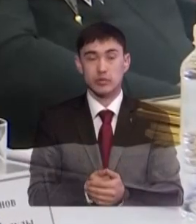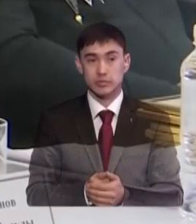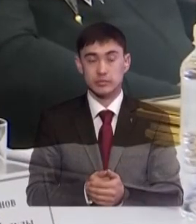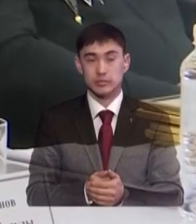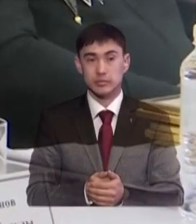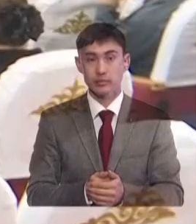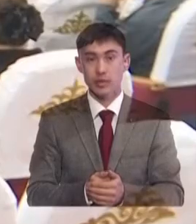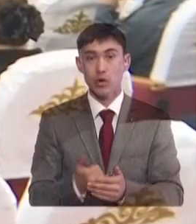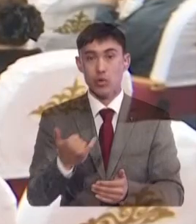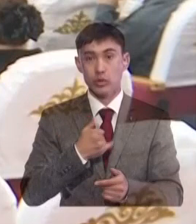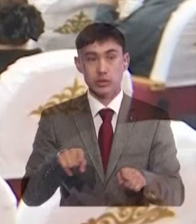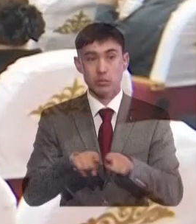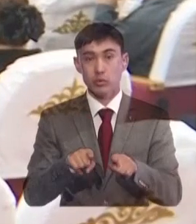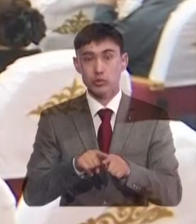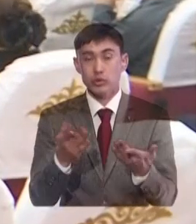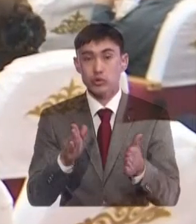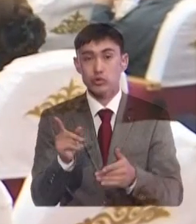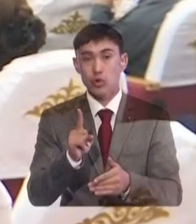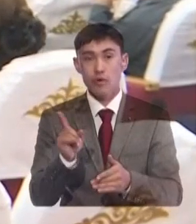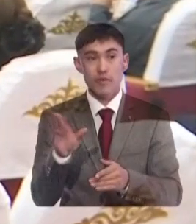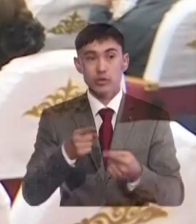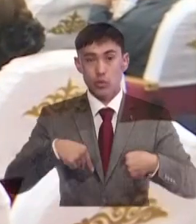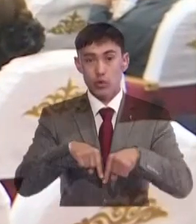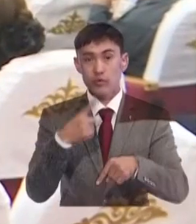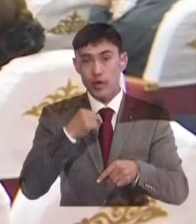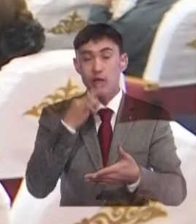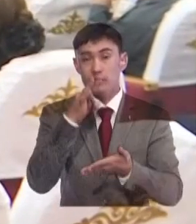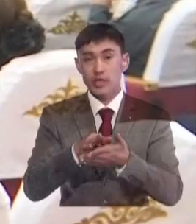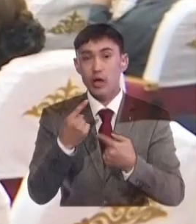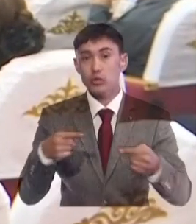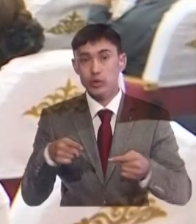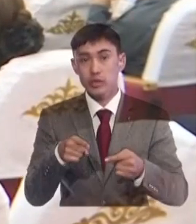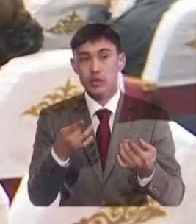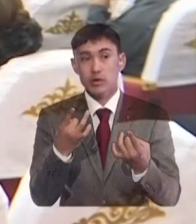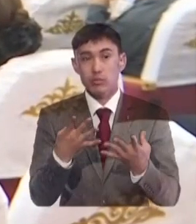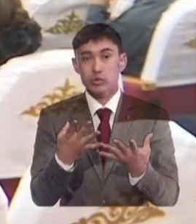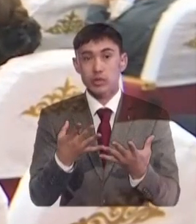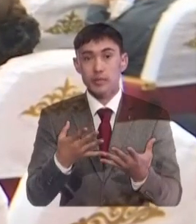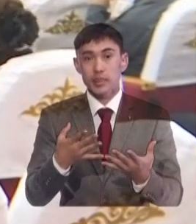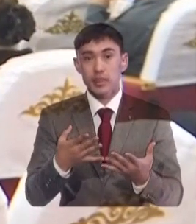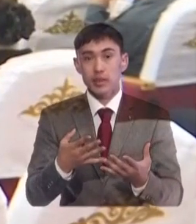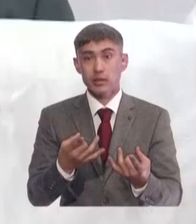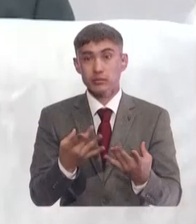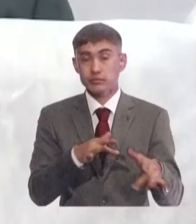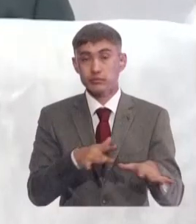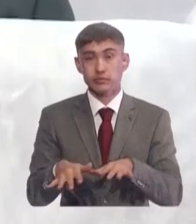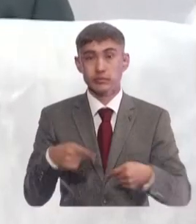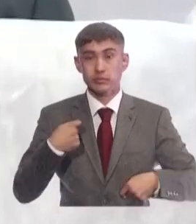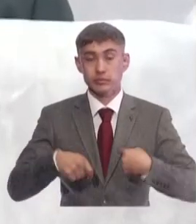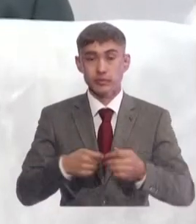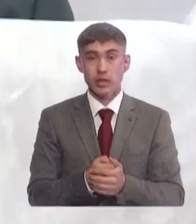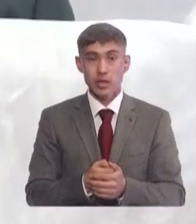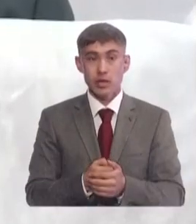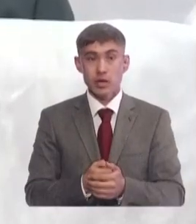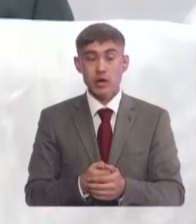то у нас тенденция получается, что местные органы военного управления отвечают, а остальные все, грубо скажем, в стороне становятся.